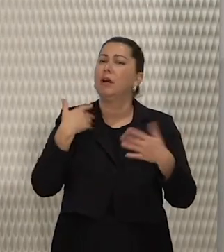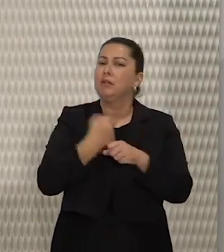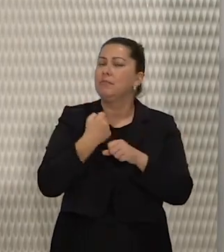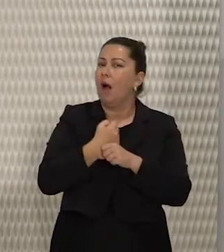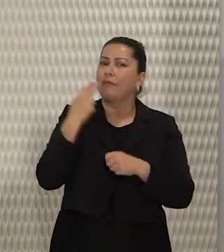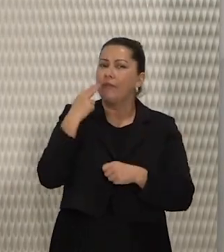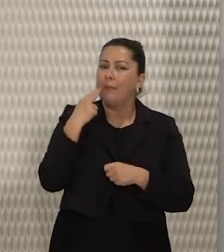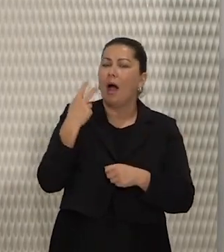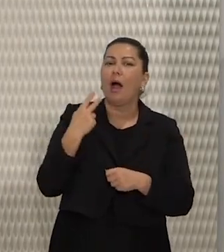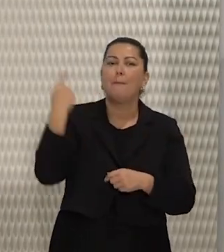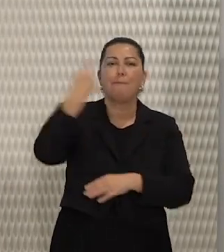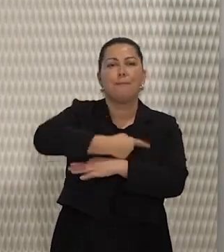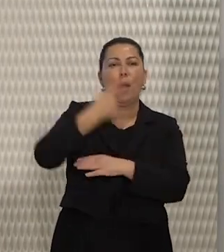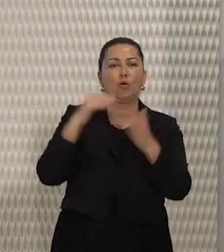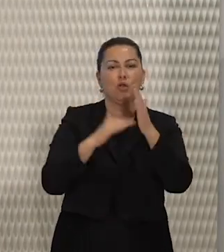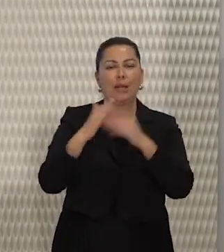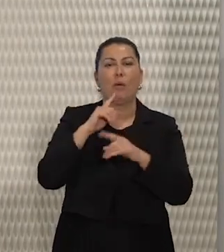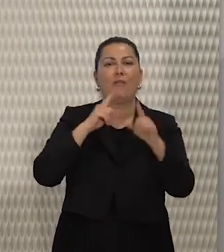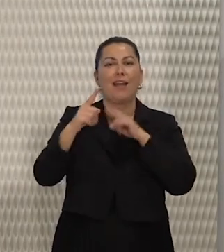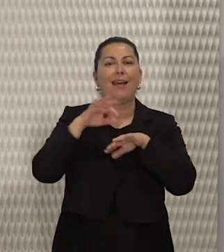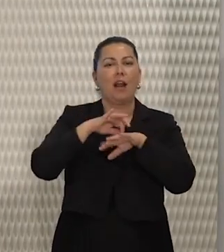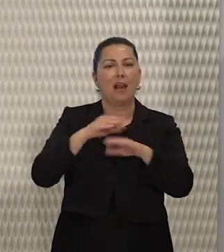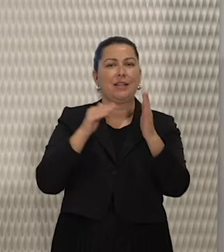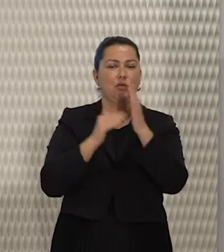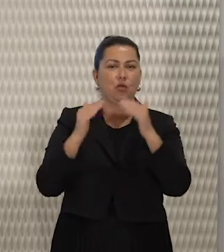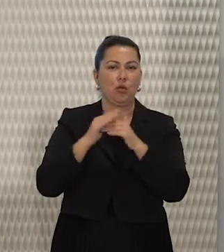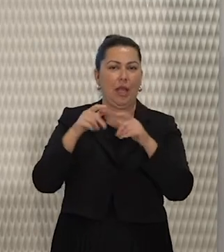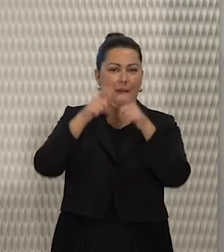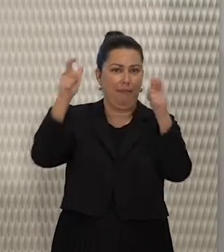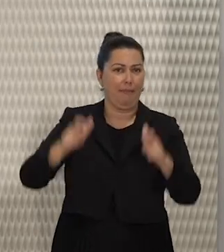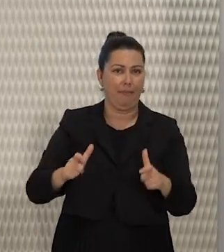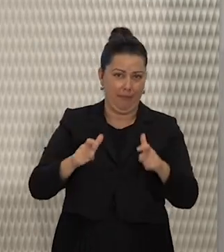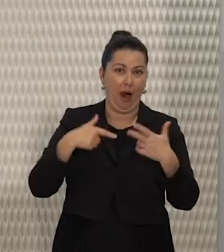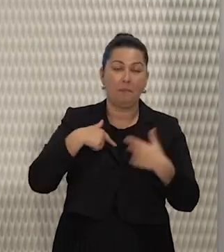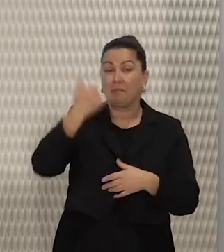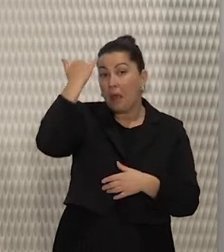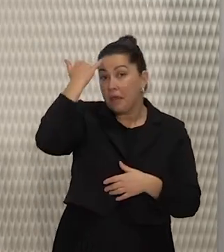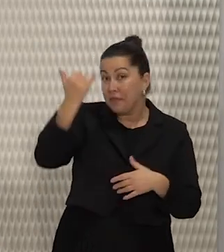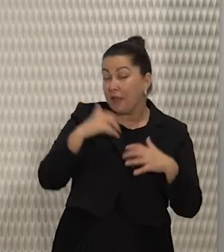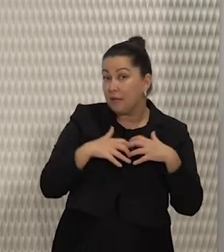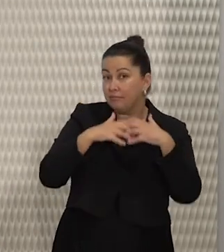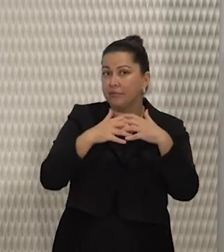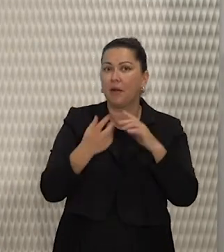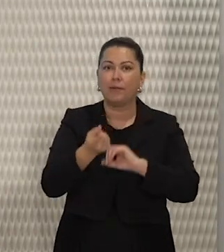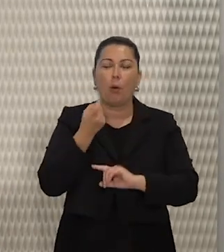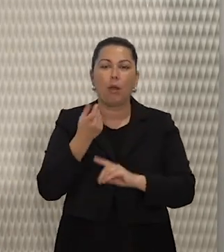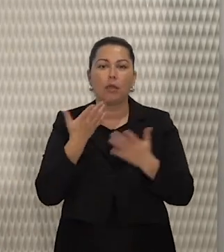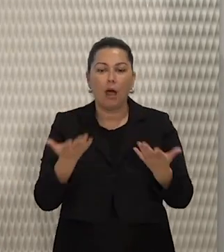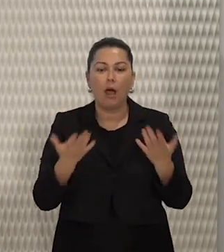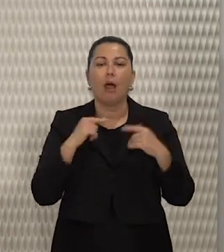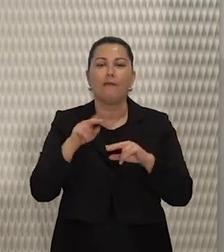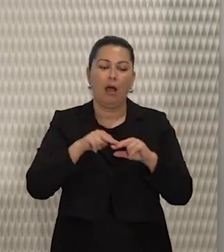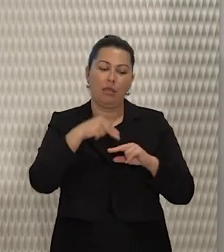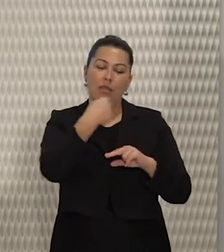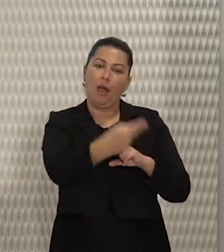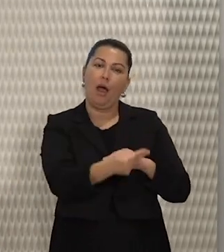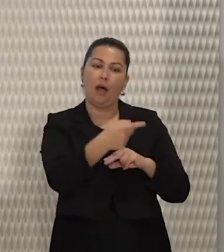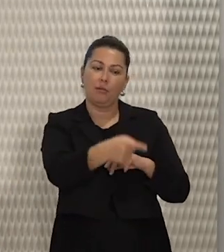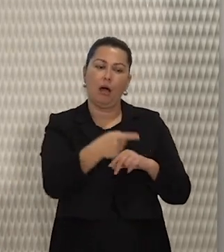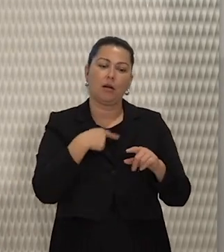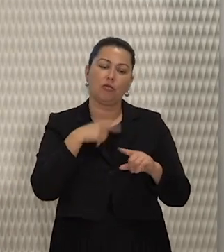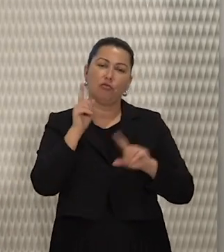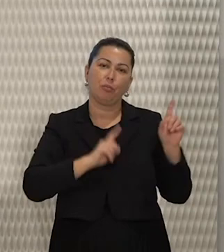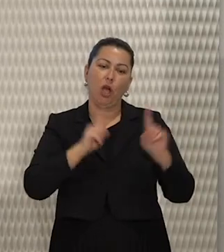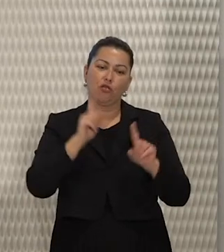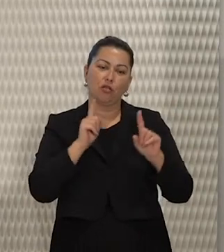Mautsysteme und Verkehrsleitsysteme hauptsächlich. Die Idee zum Verein ist entstanden, weil ich, wie ich mit einer Nachbarin spazieren